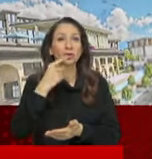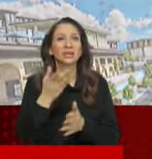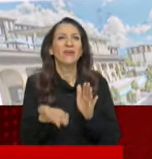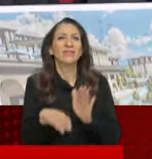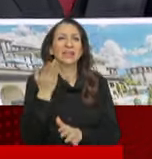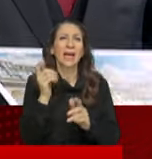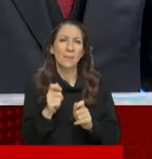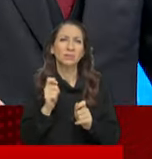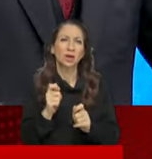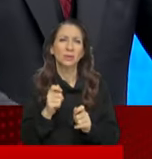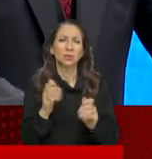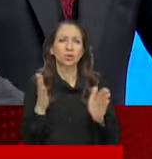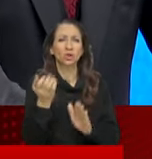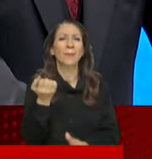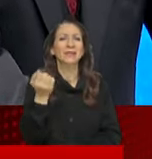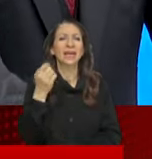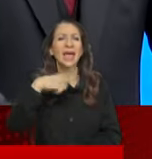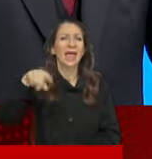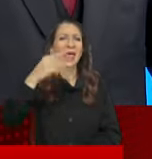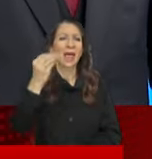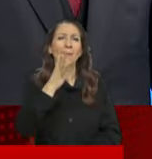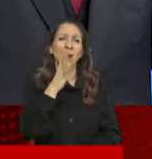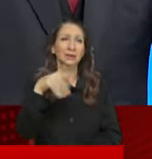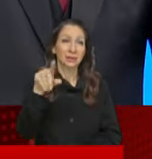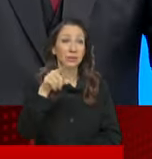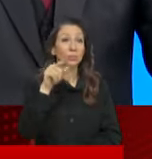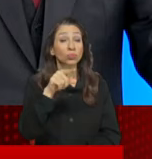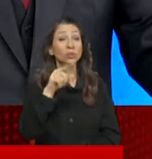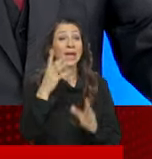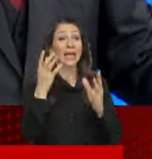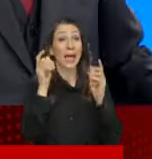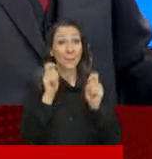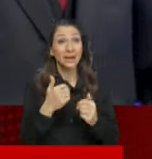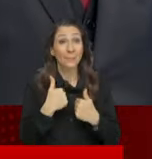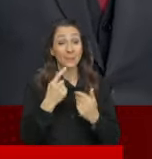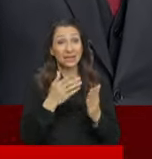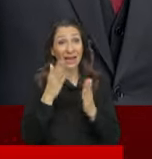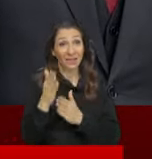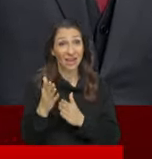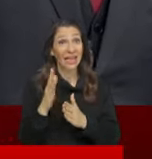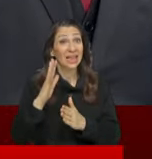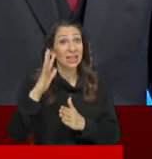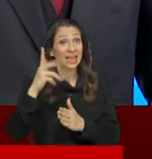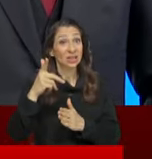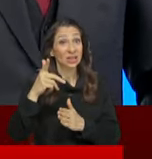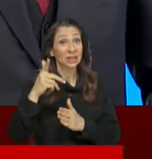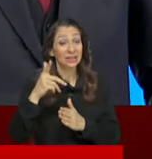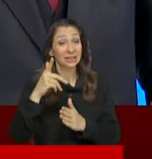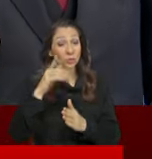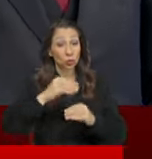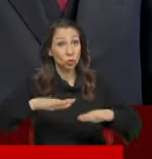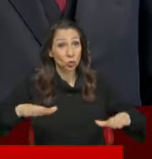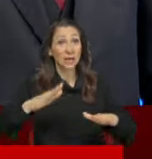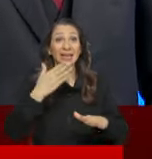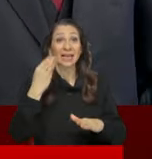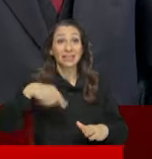fazlasını yapacağımı da küçükçek becceri en iyi bilenlerdir Şimdi burada bunları yaparken bir taraftan da gelecek Eee nüfusumuzu ve